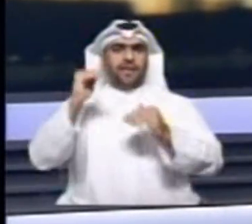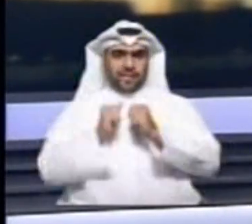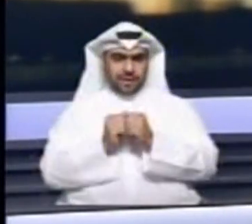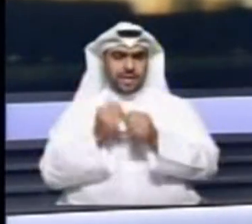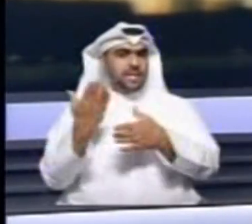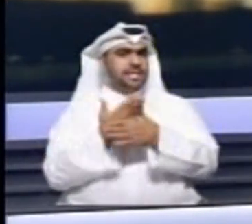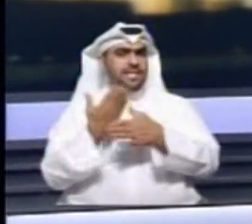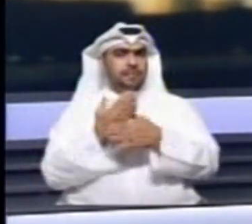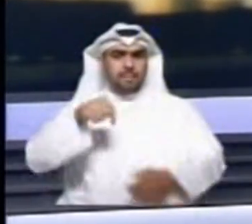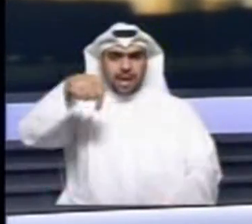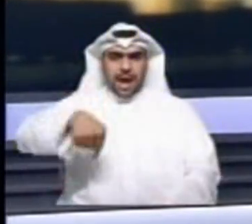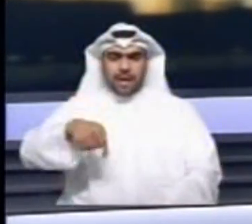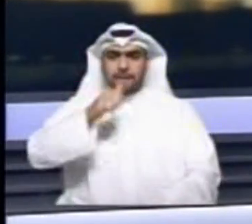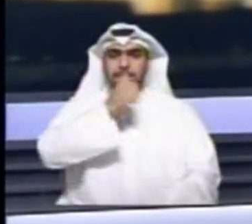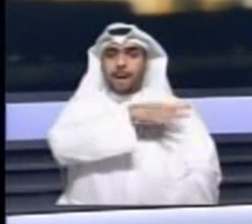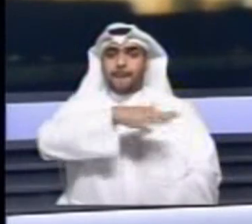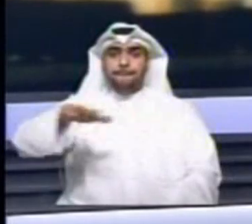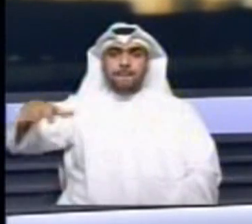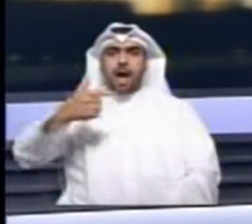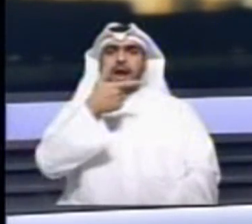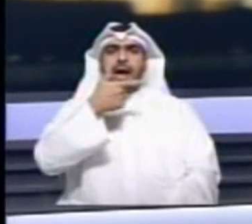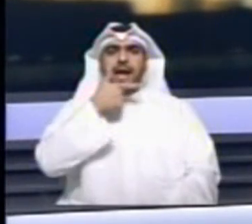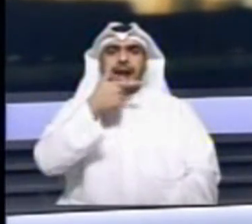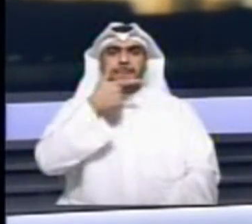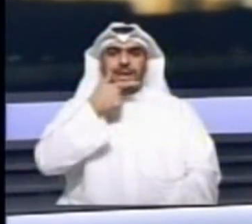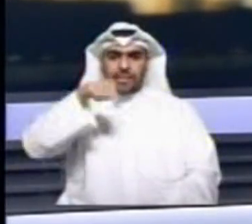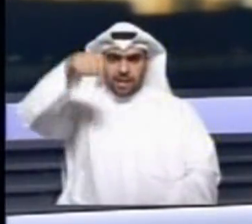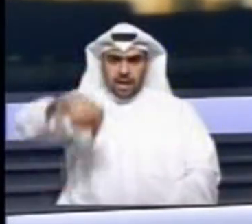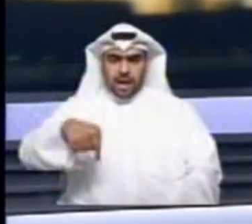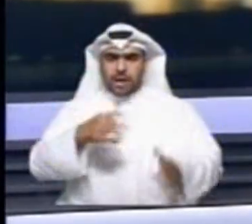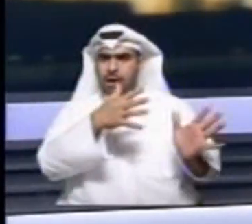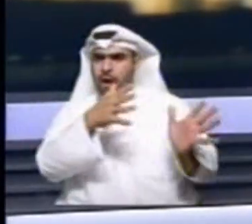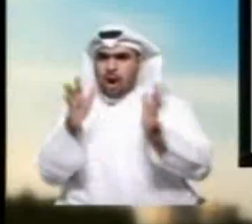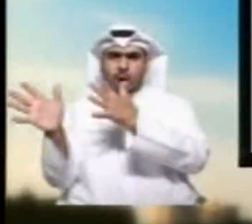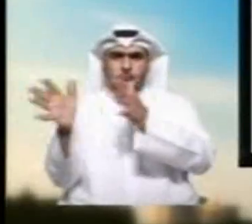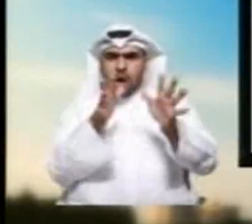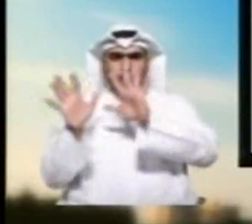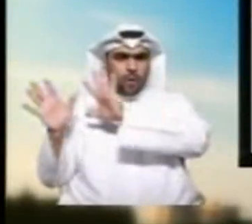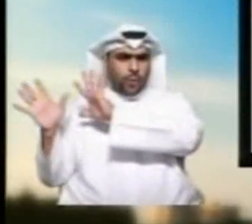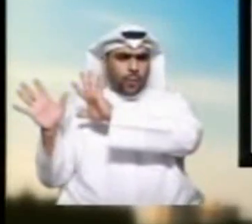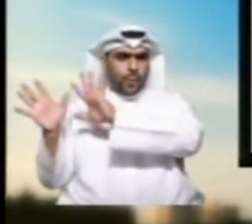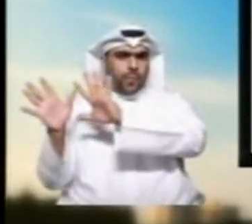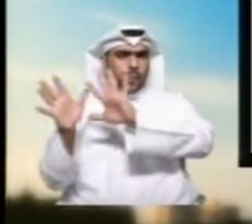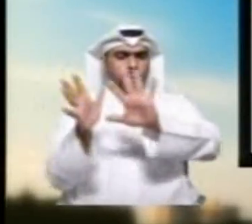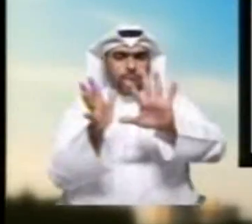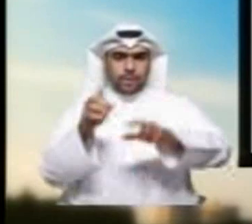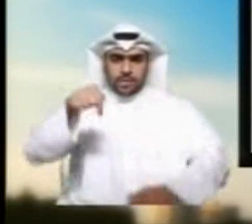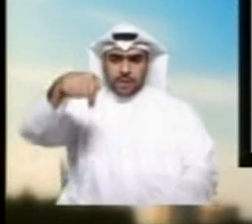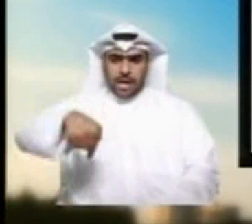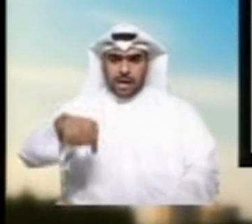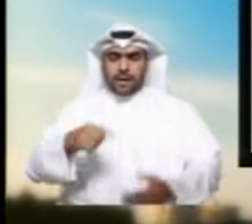غرب البحر الأبيض المتوسط، شرق البحر الأبيض المتوسط، فعندنا نوعين من المنخفضات، منخفضات اللي هي